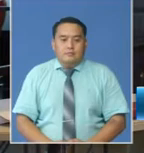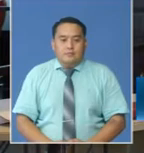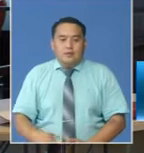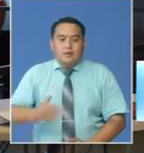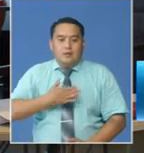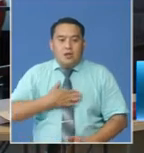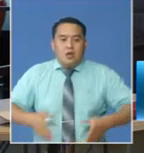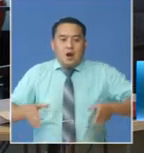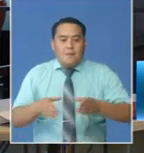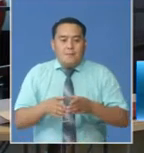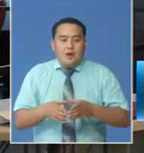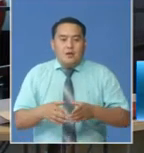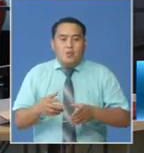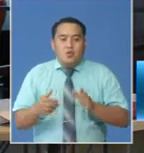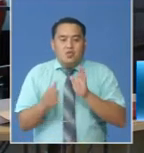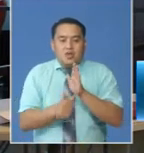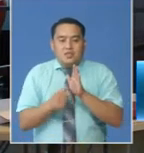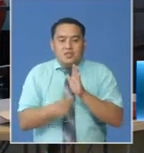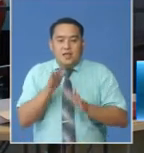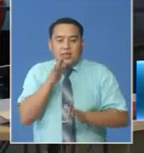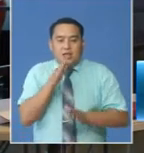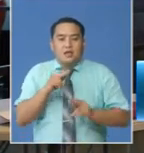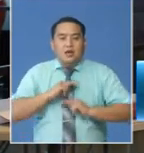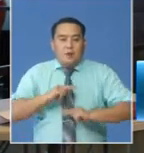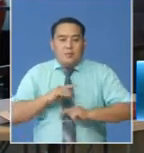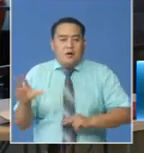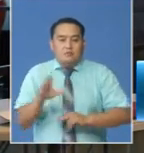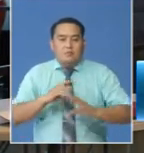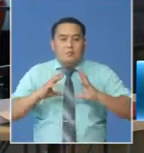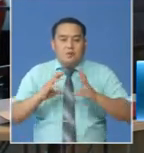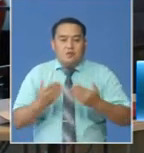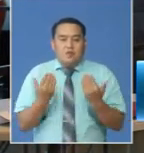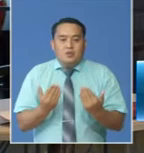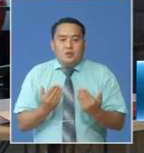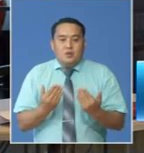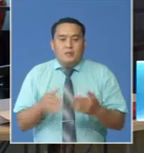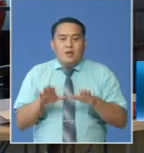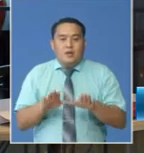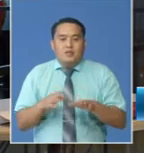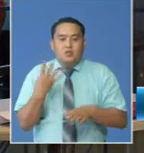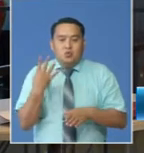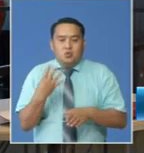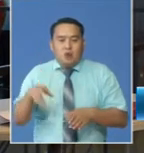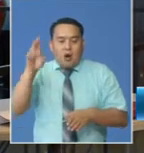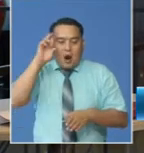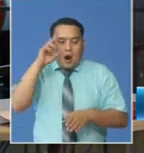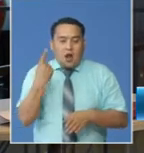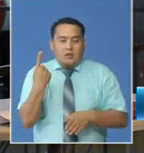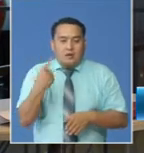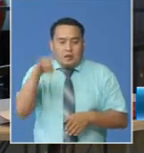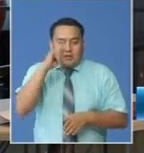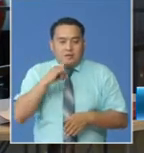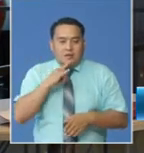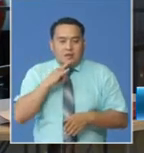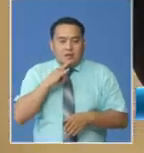Наша компания существует более 60 лет, и мы работаем по всему миру. Сейчас мы фокусируемся на 4 странах, и одна из них –